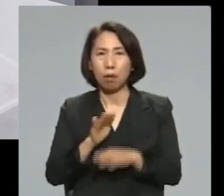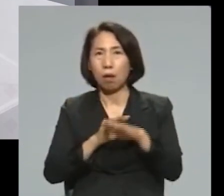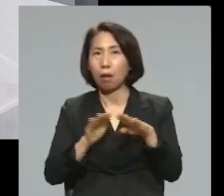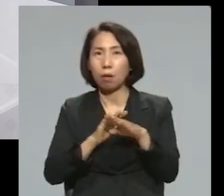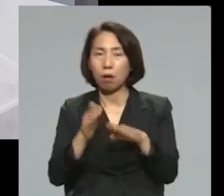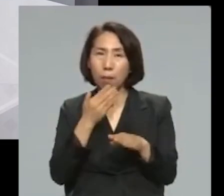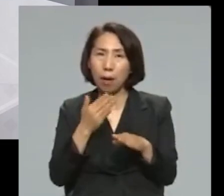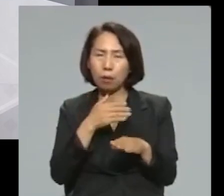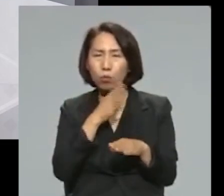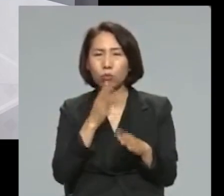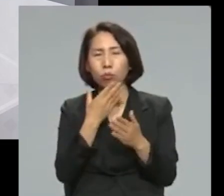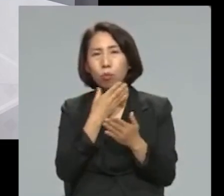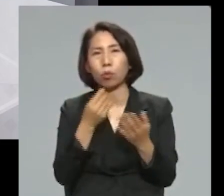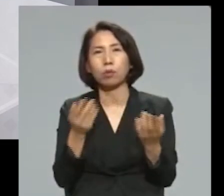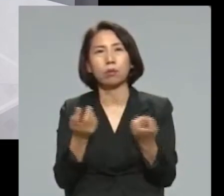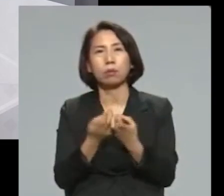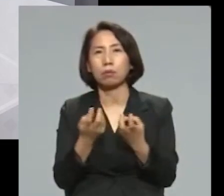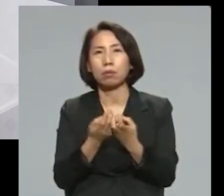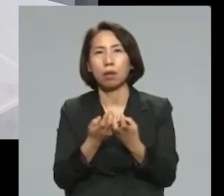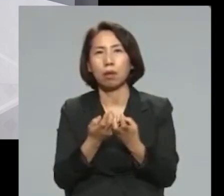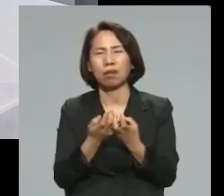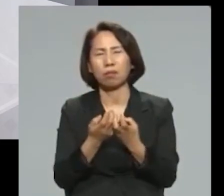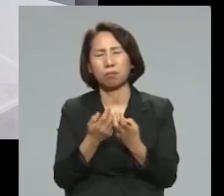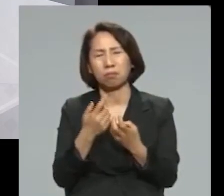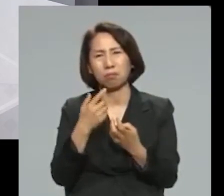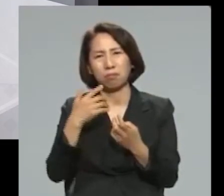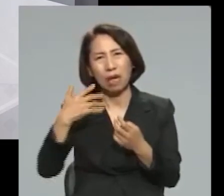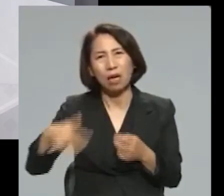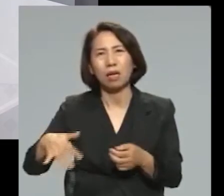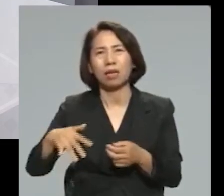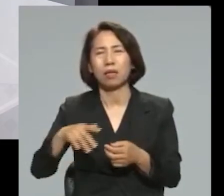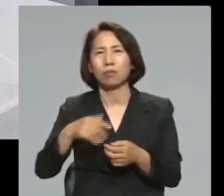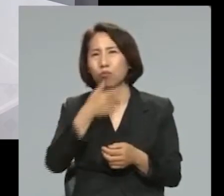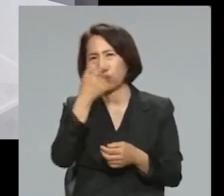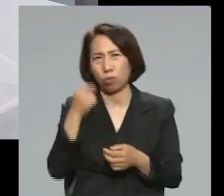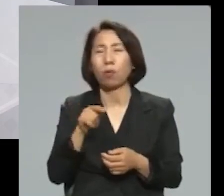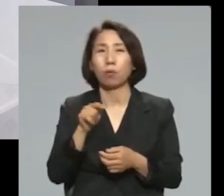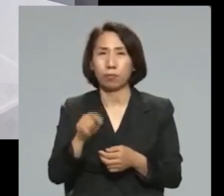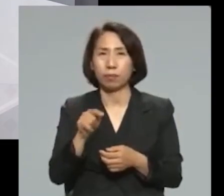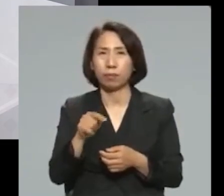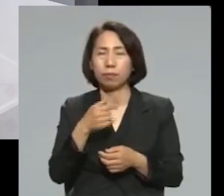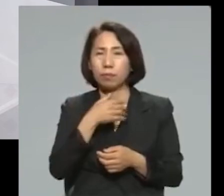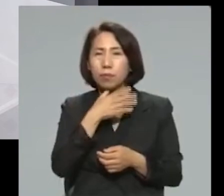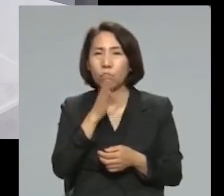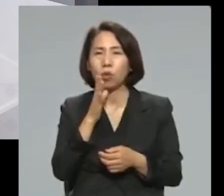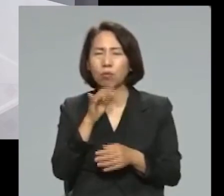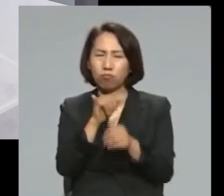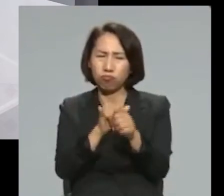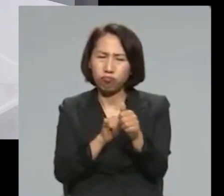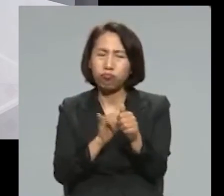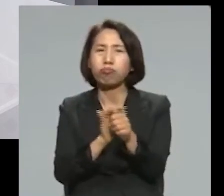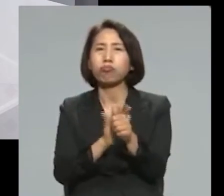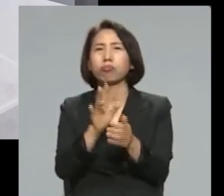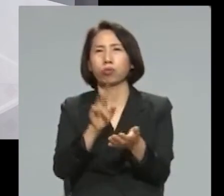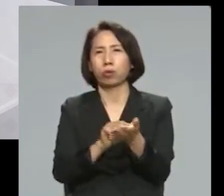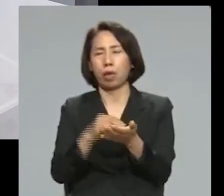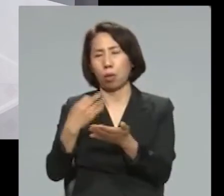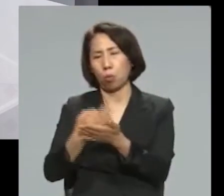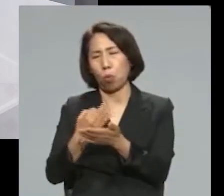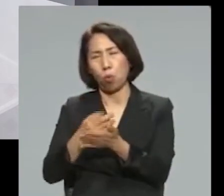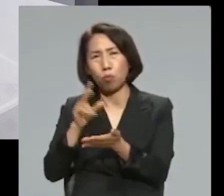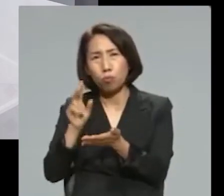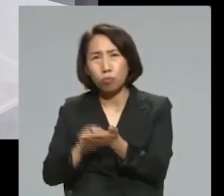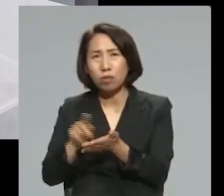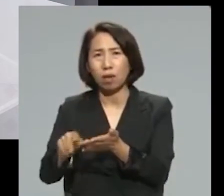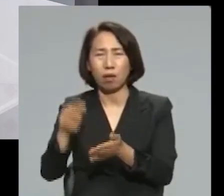노인 복지 정책은 미미한 실정입니다. 노인의 보양 문제, 경제적 문제,